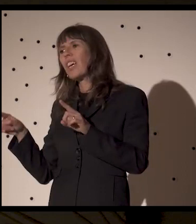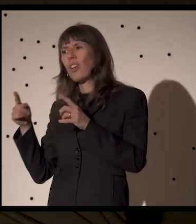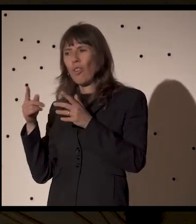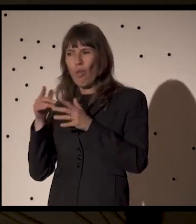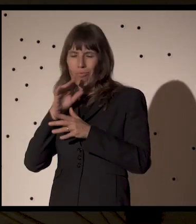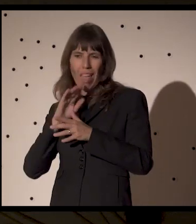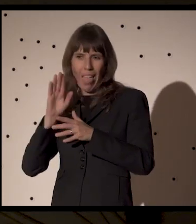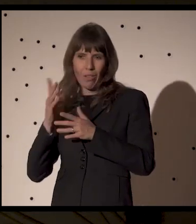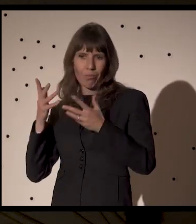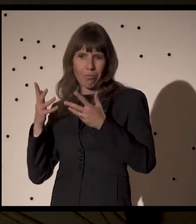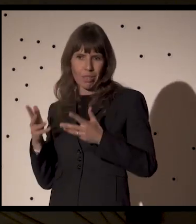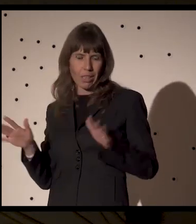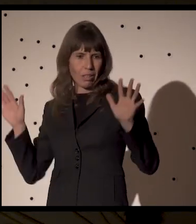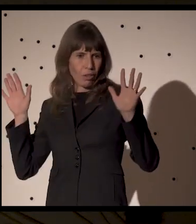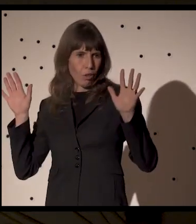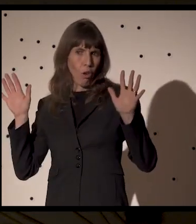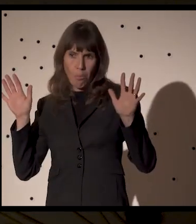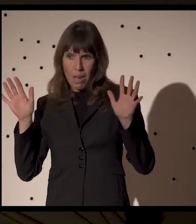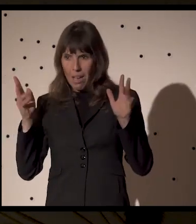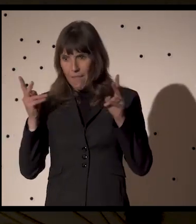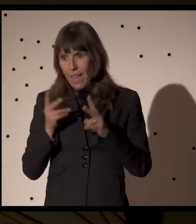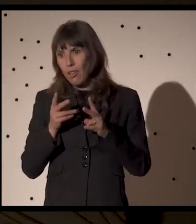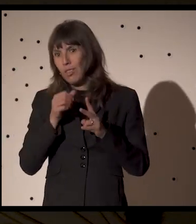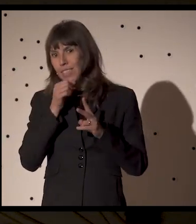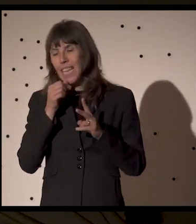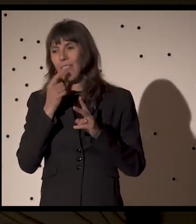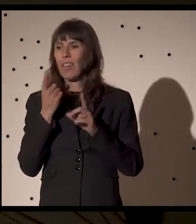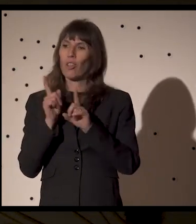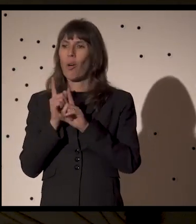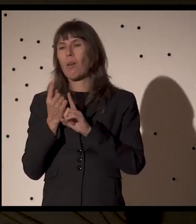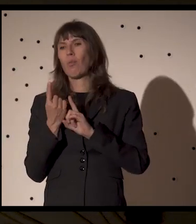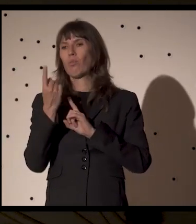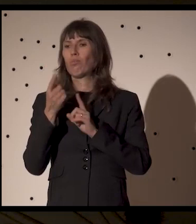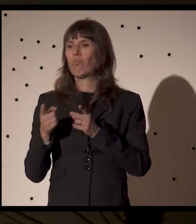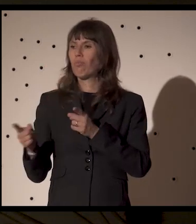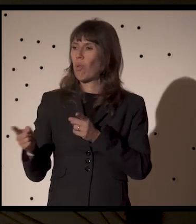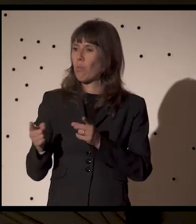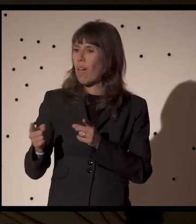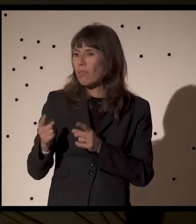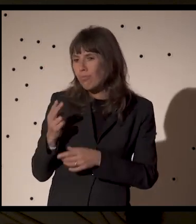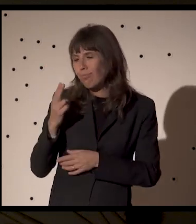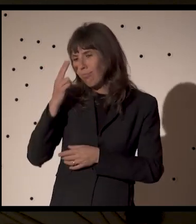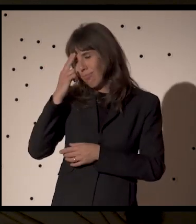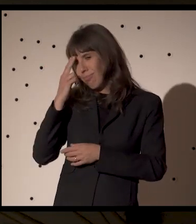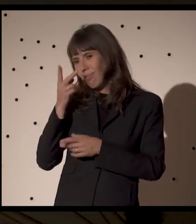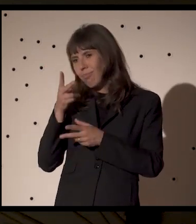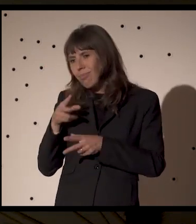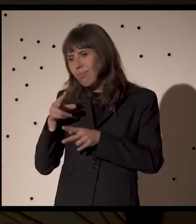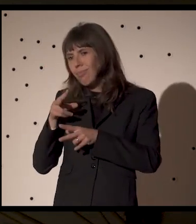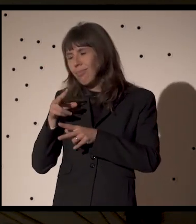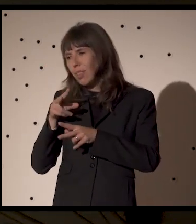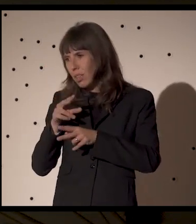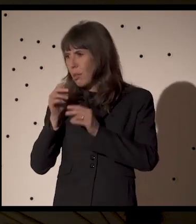caso la parola rito viene credo usata pertinentemente chiudere un ciclo di